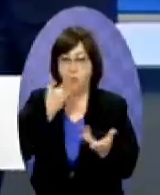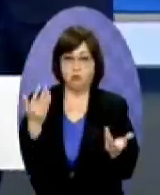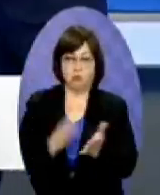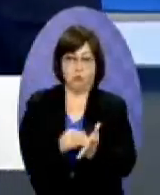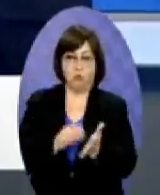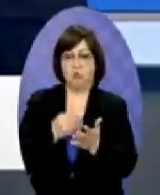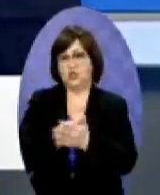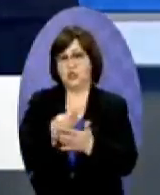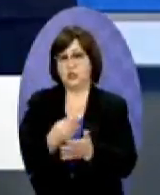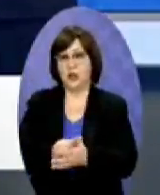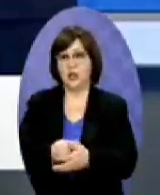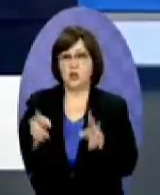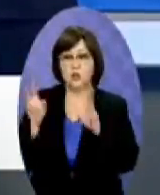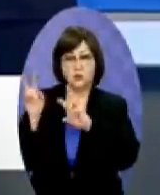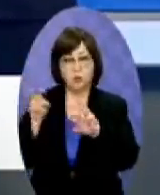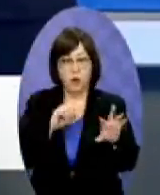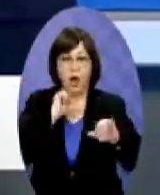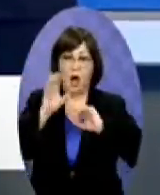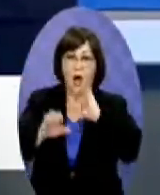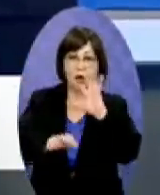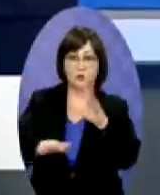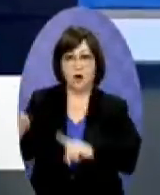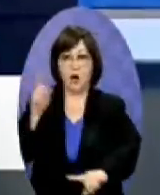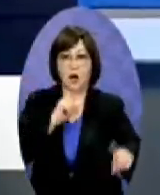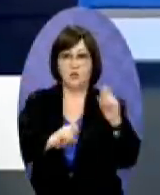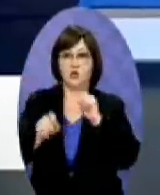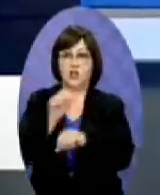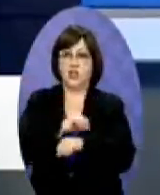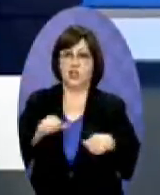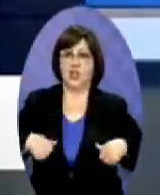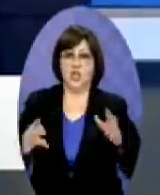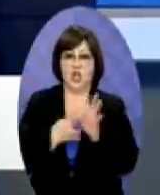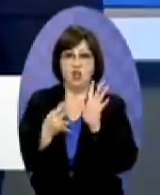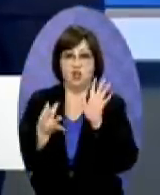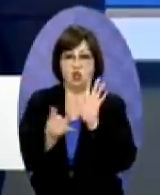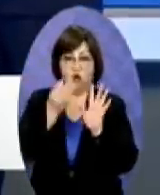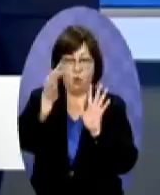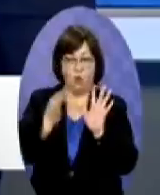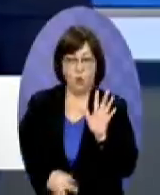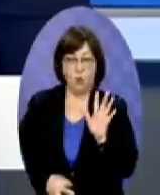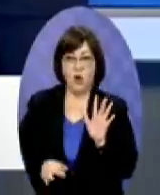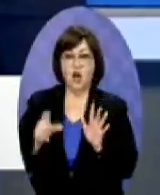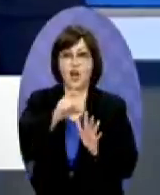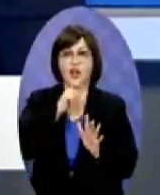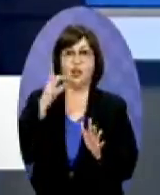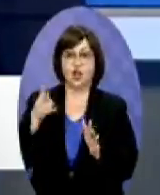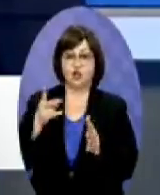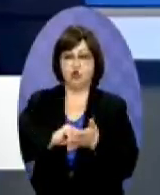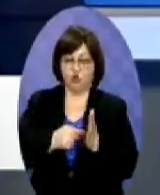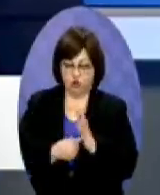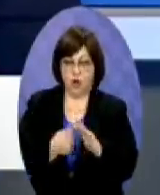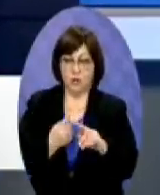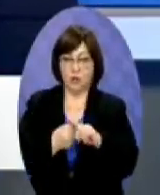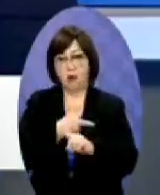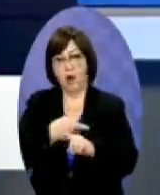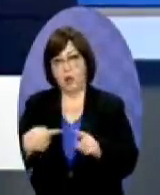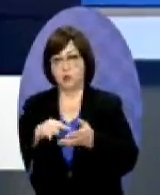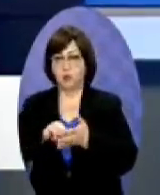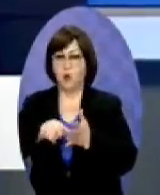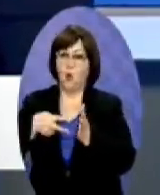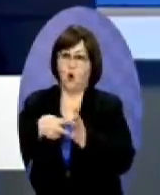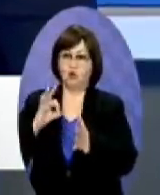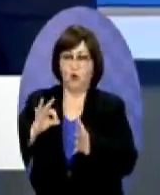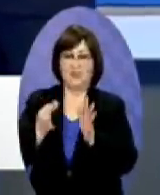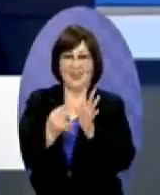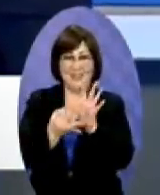графикаас харахад бол судалгаанд хамрагдсан иргэдийн 97% нь энгийн тооцоолол бодох үйлдэл хийх чадвартай. За 86% нь даатгалын